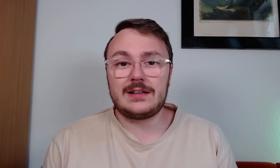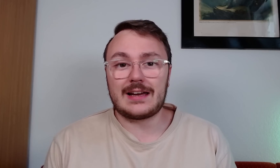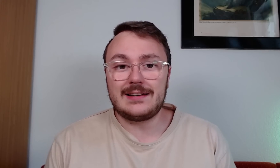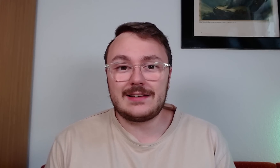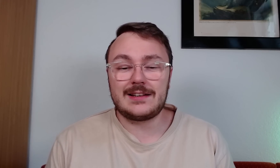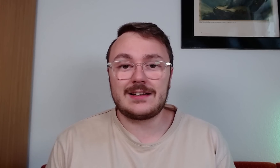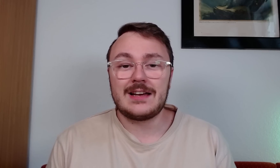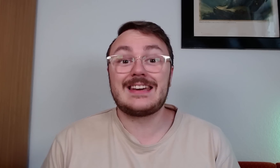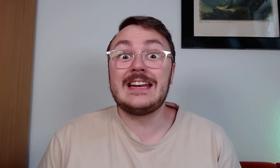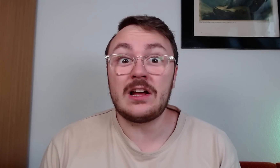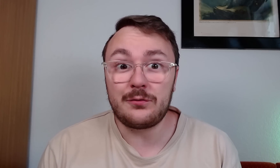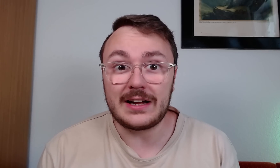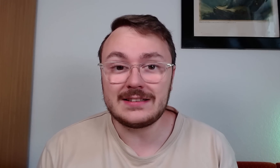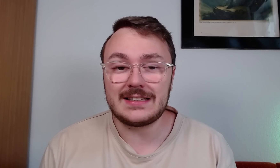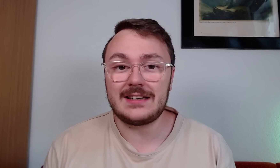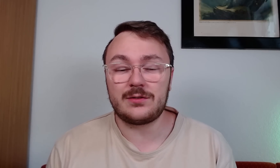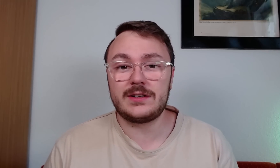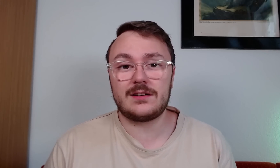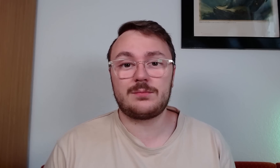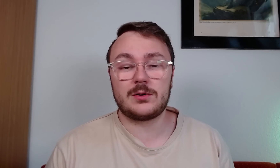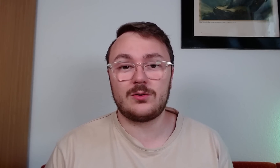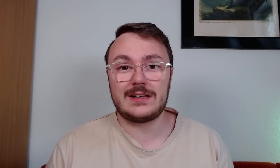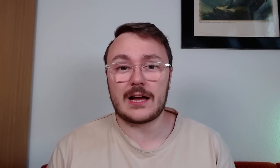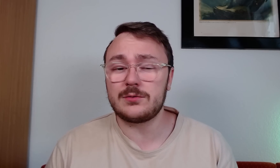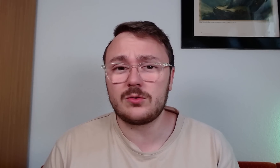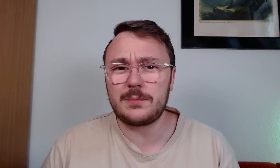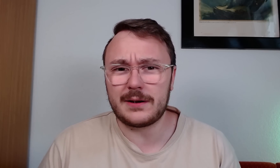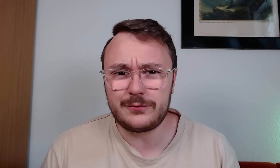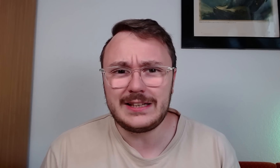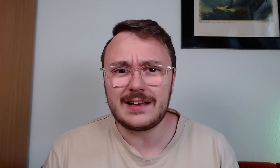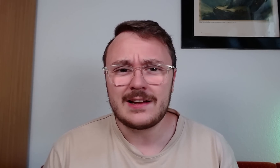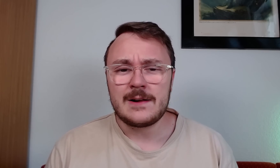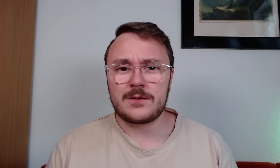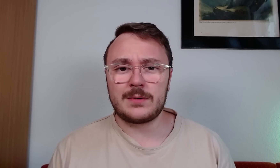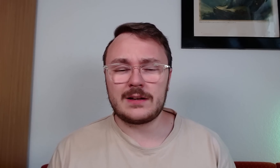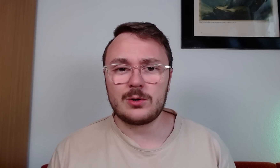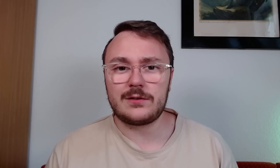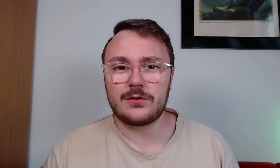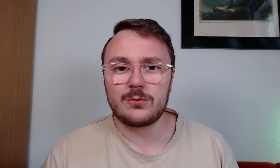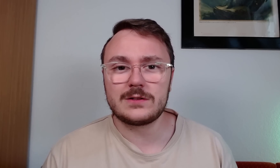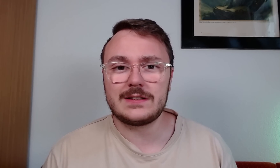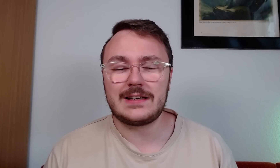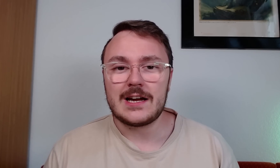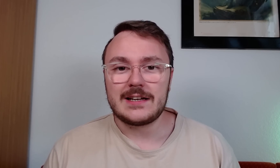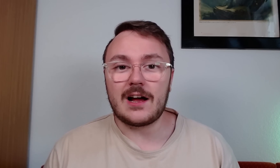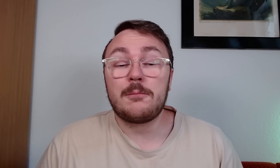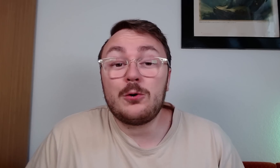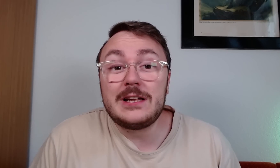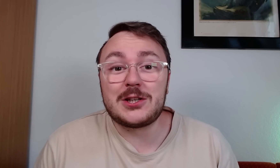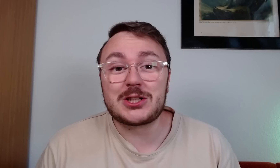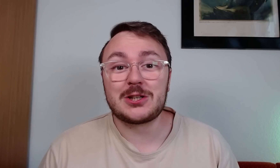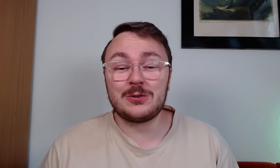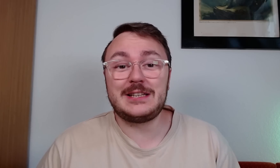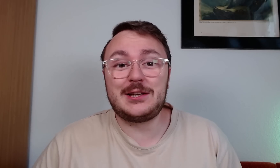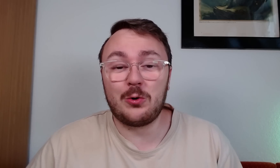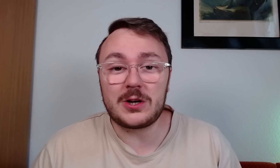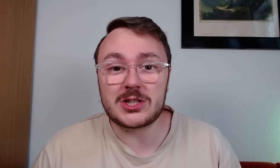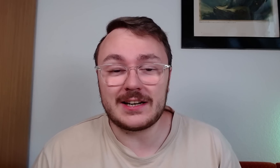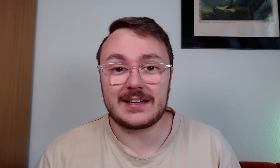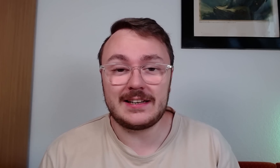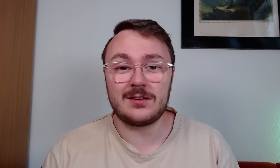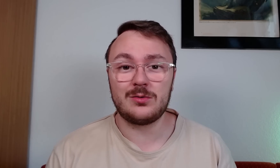im öffentlich rechtlichen Kinderfernsehen ich finde das persönlich absolut perfide dass man hier wirklich versucht sich ja politisch und